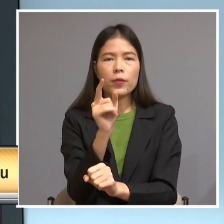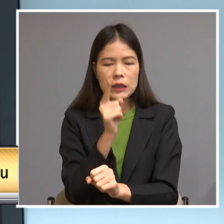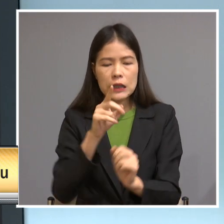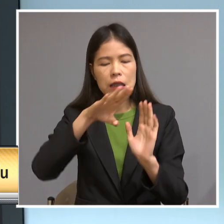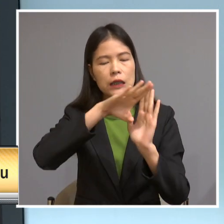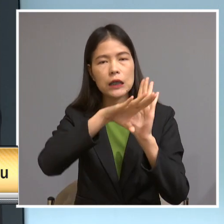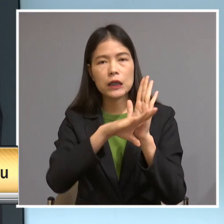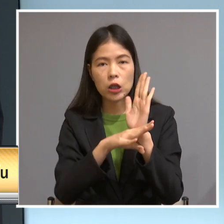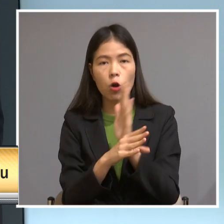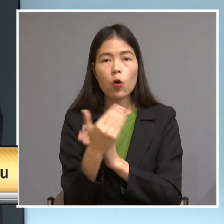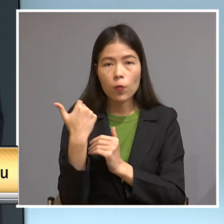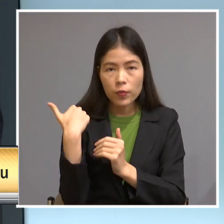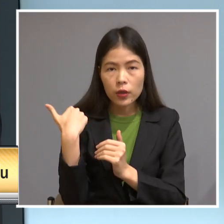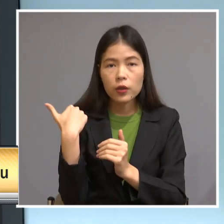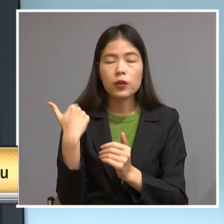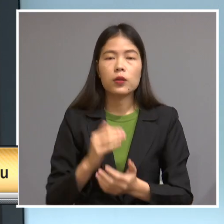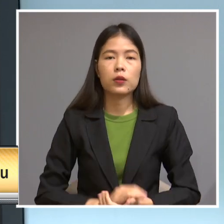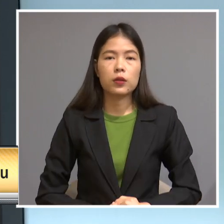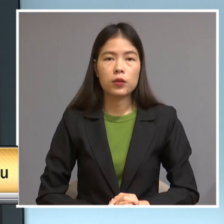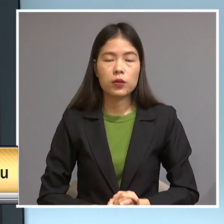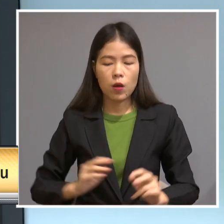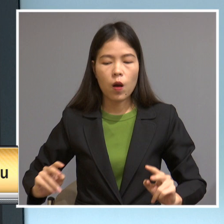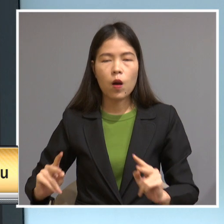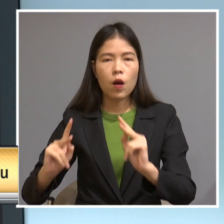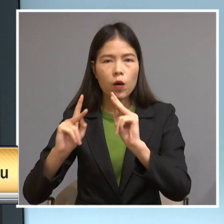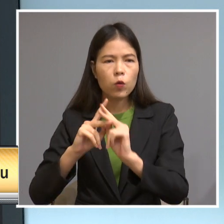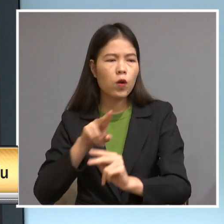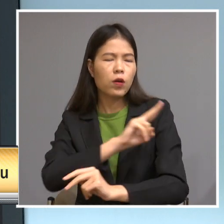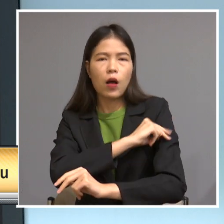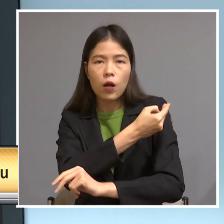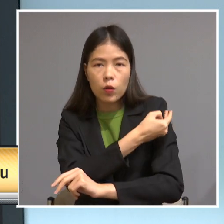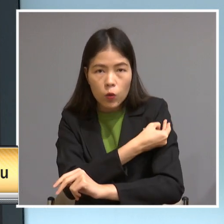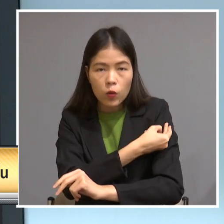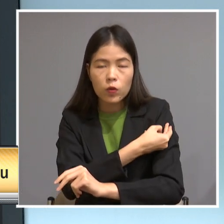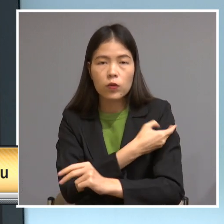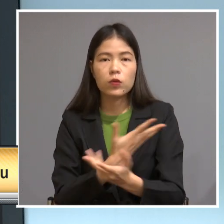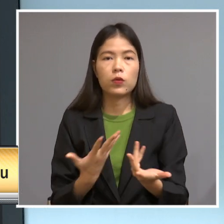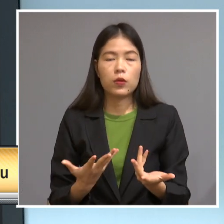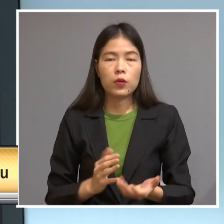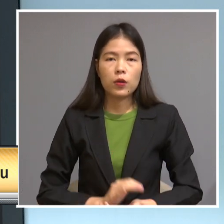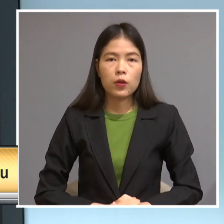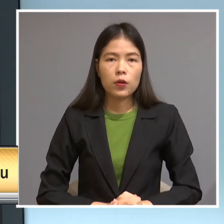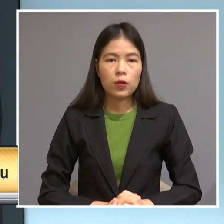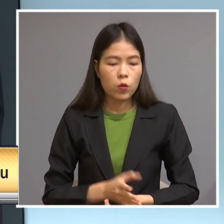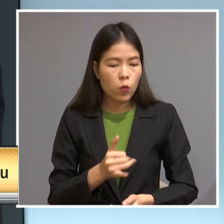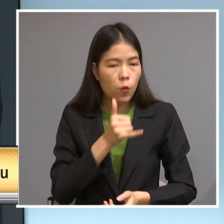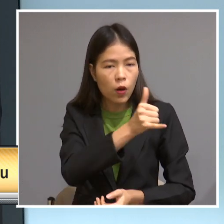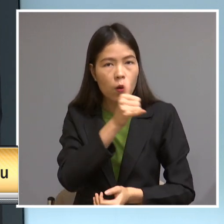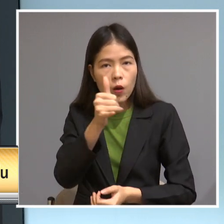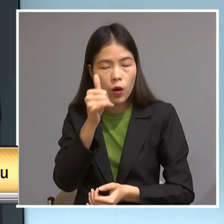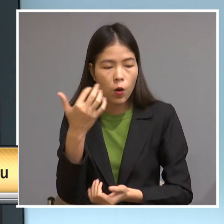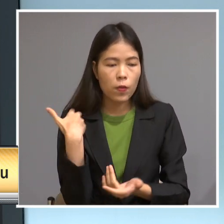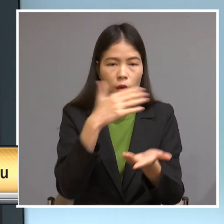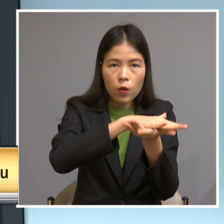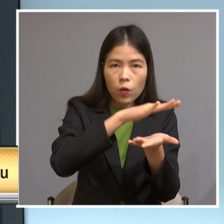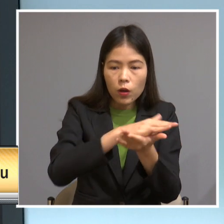บ้าง หน่วยงานไหน สาธาสุขอะไรก็แล้แต่ อยู่เขาไปใกล้รงเรีนสถานโบราณสถาน แห่งน้ำที่ทำประ